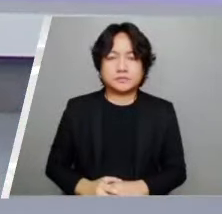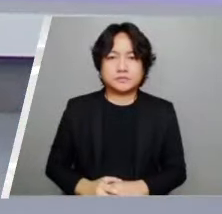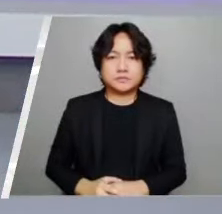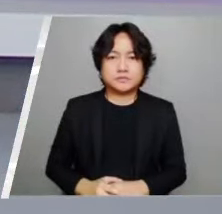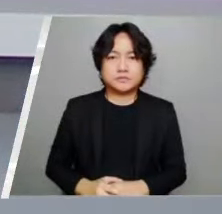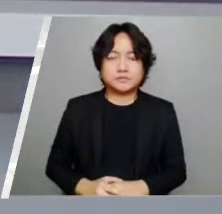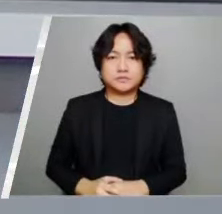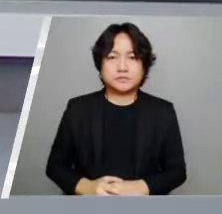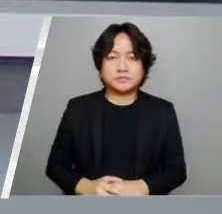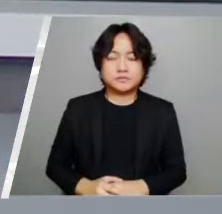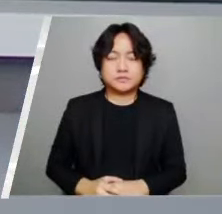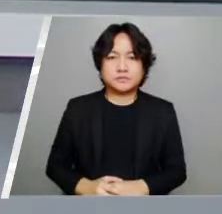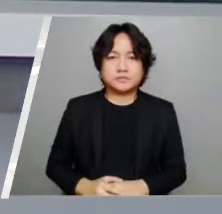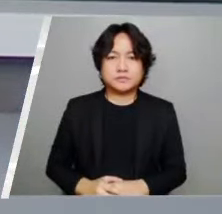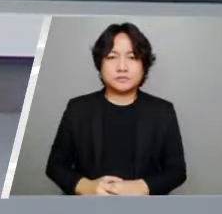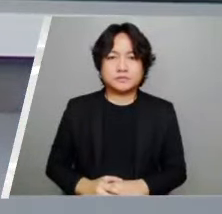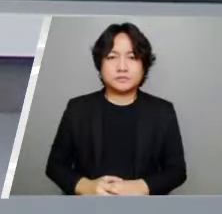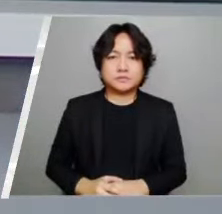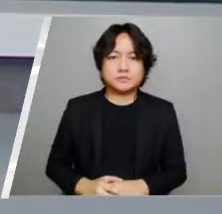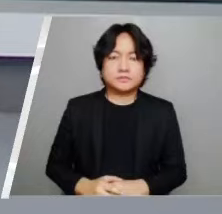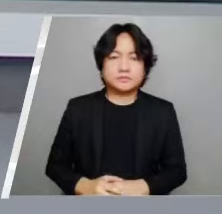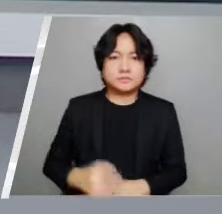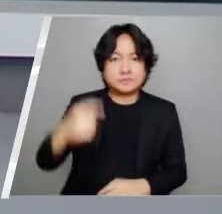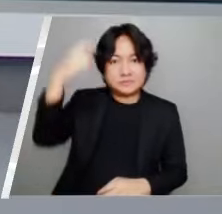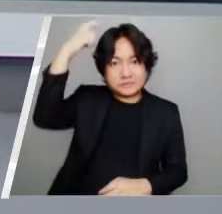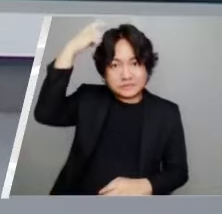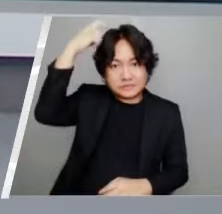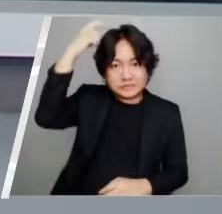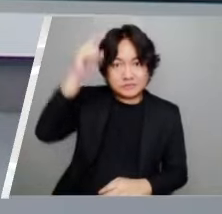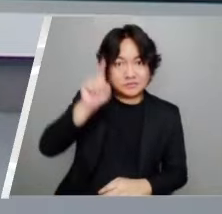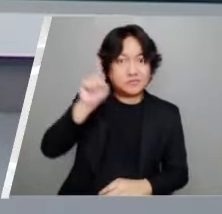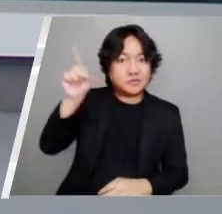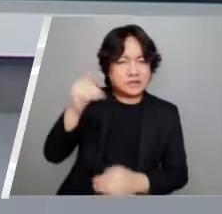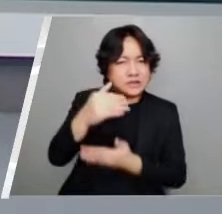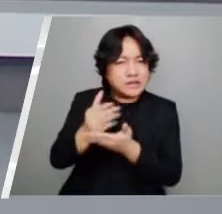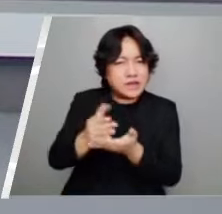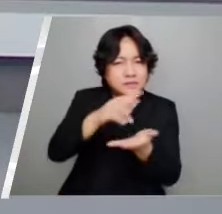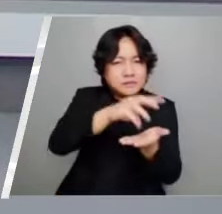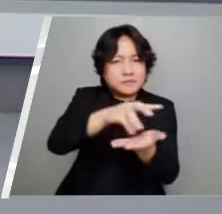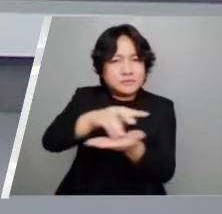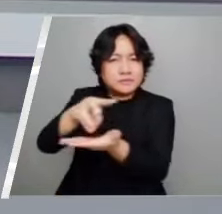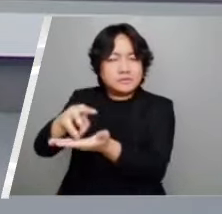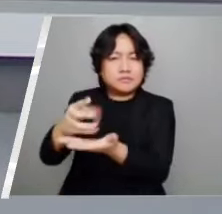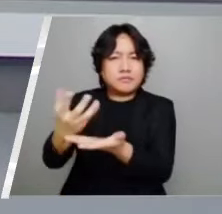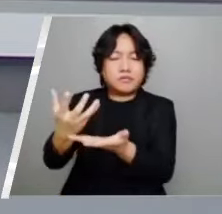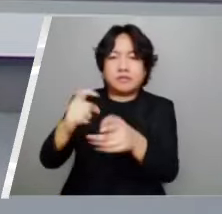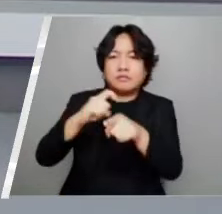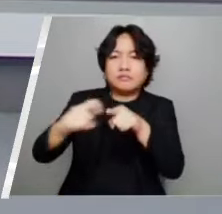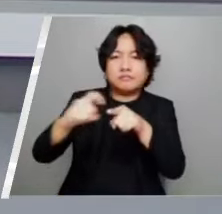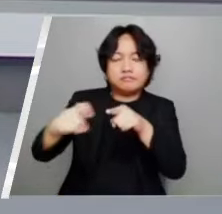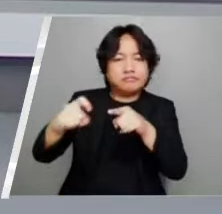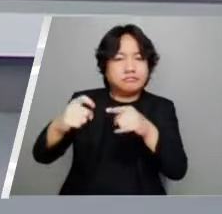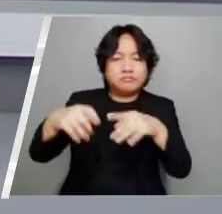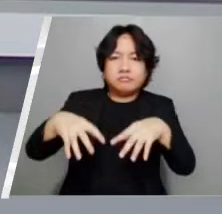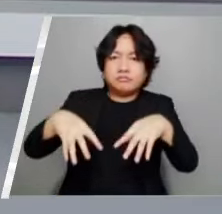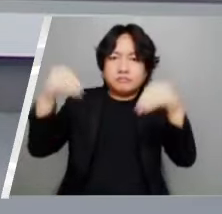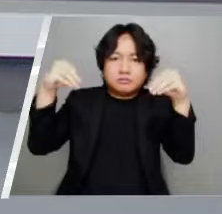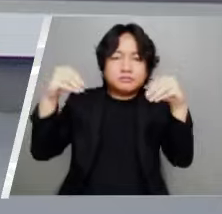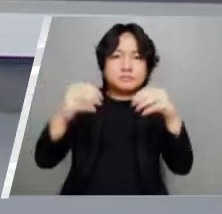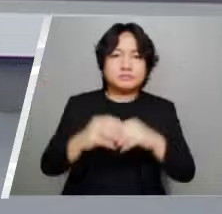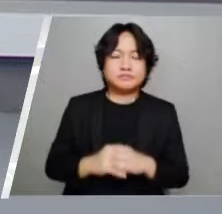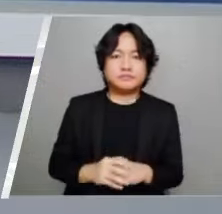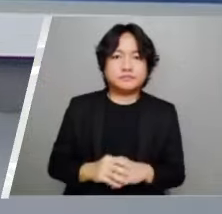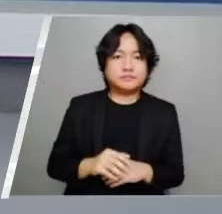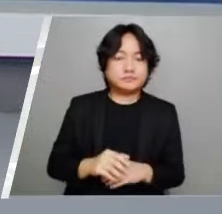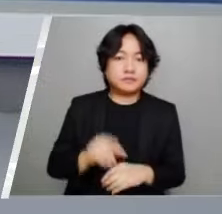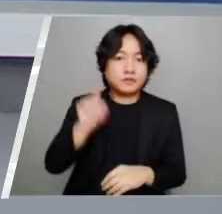Wala ng kuryente sa ilang bahagi ng Batanes sa gitna ng pananalasa ng Superbagyong Leon. Sa Cagayan, may mga inilikas dahil